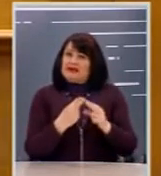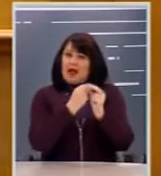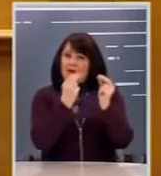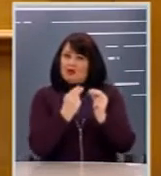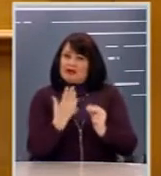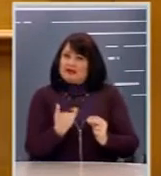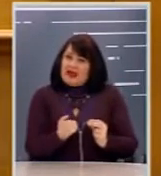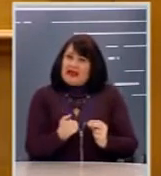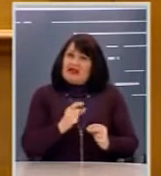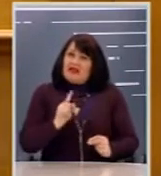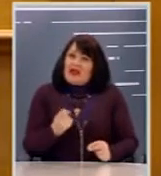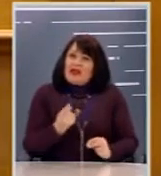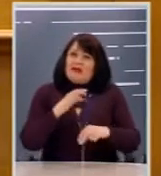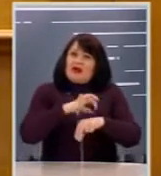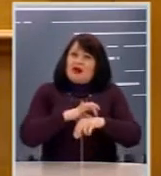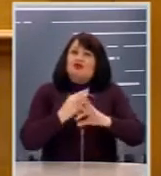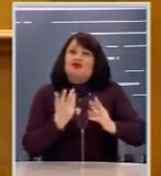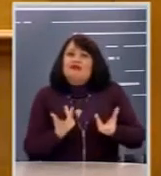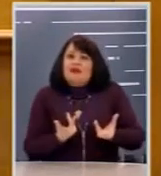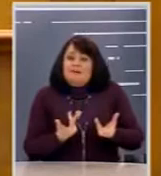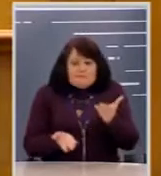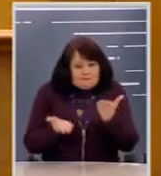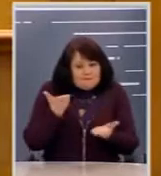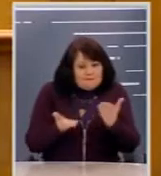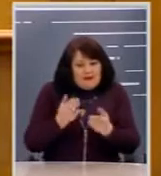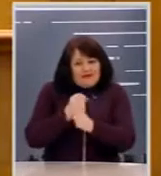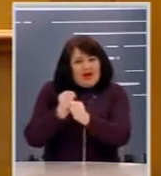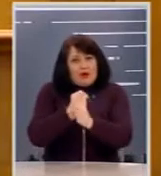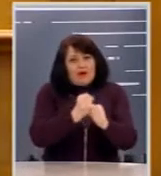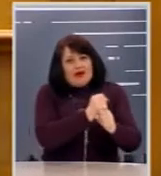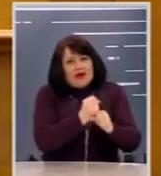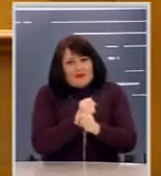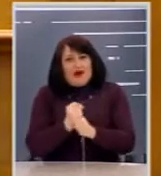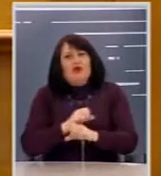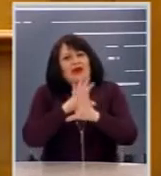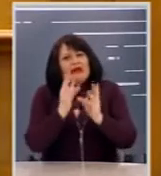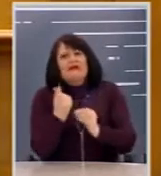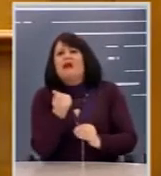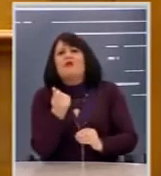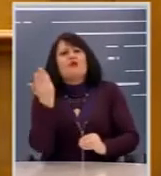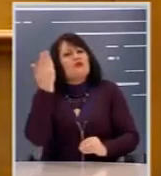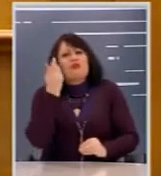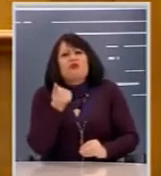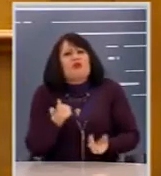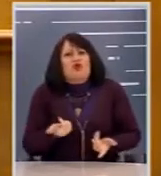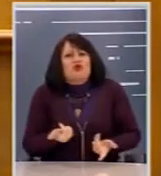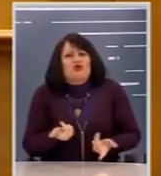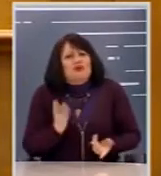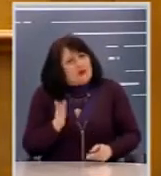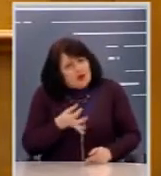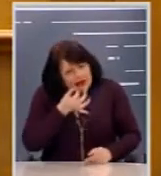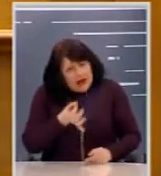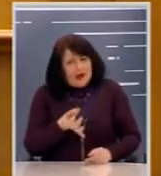σκευάσματος σε σύγκριση με άλλα φάρμακα, αλλά και για το συνολικό οικονομικό κόστος.